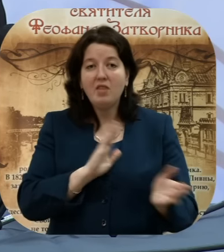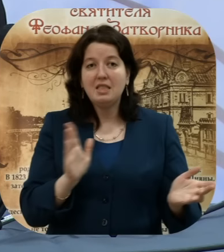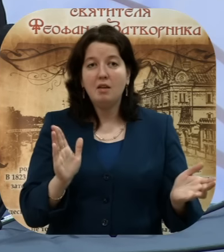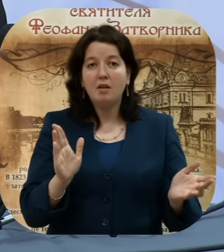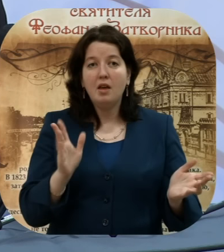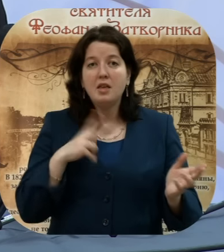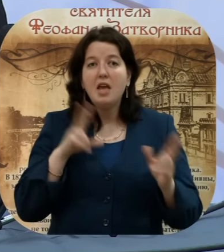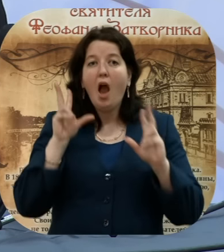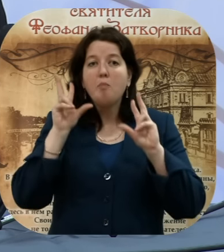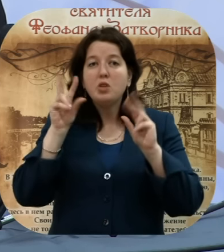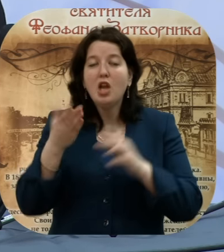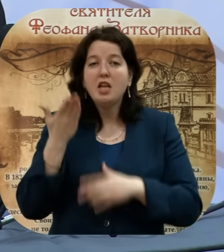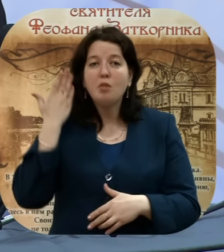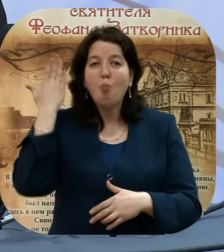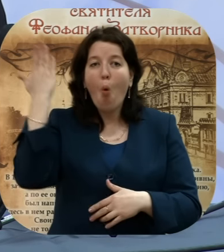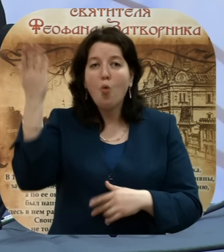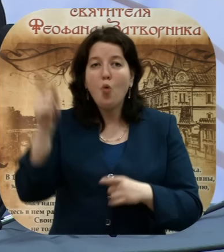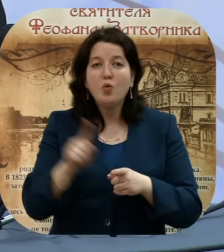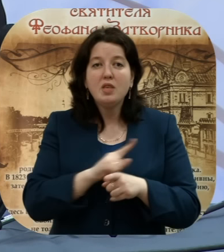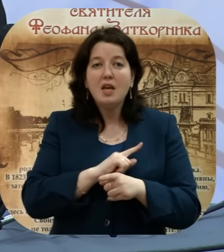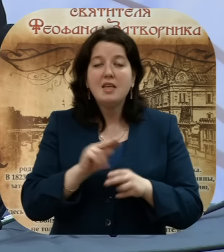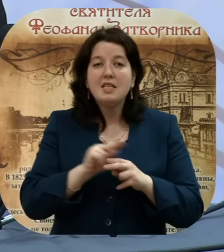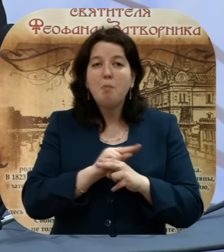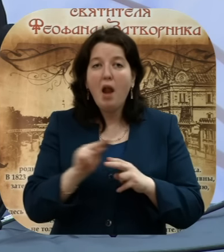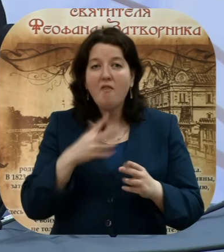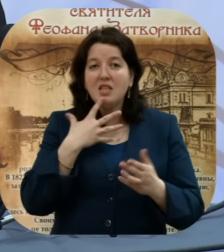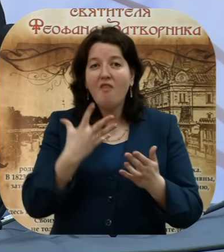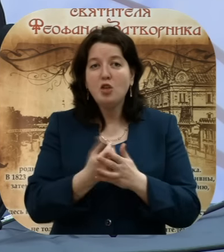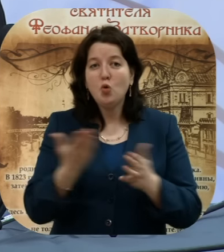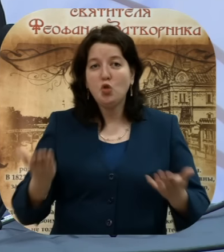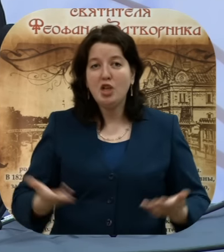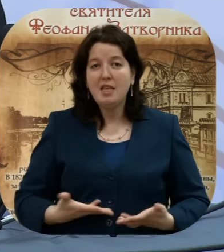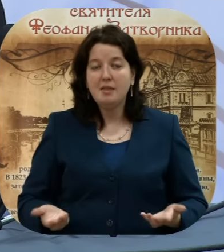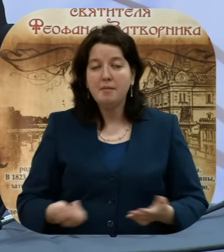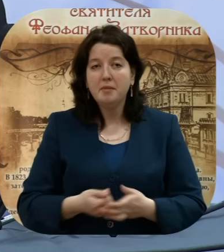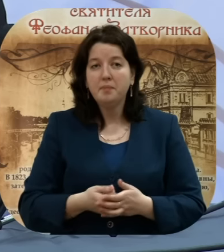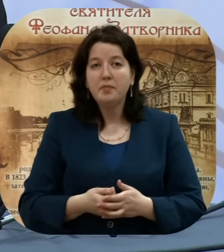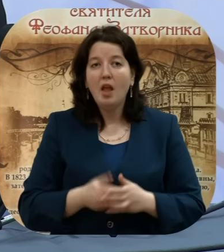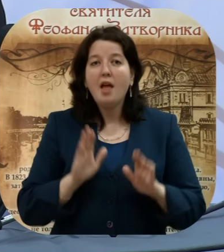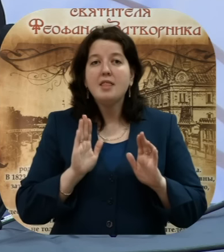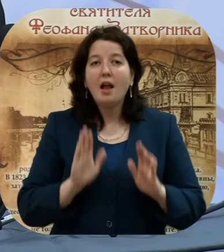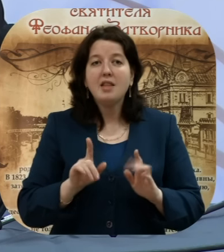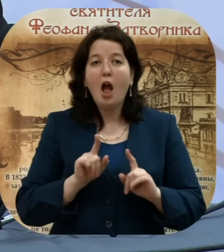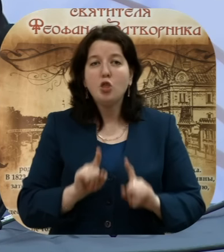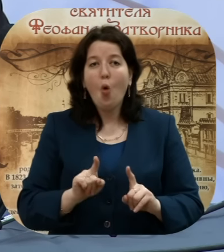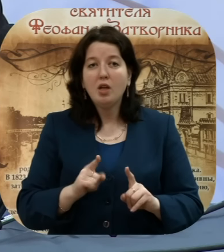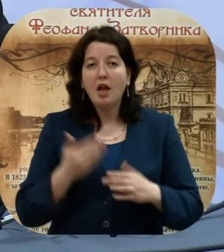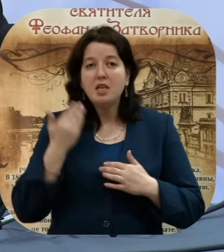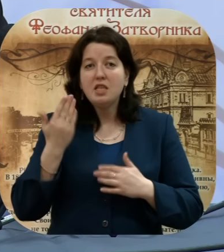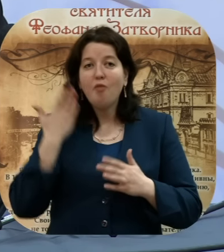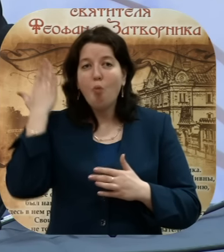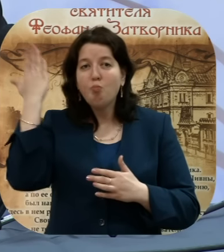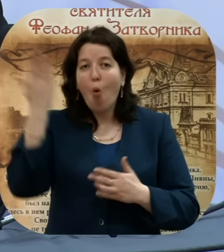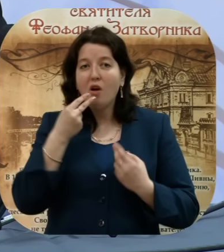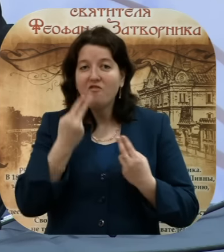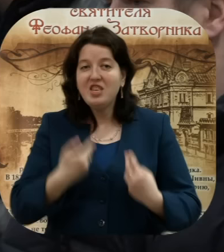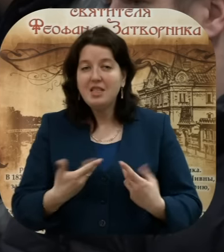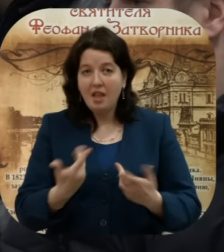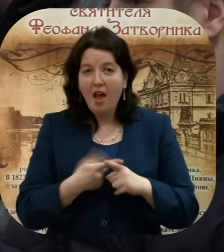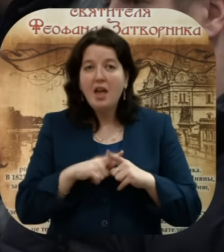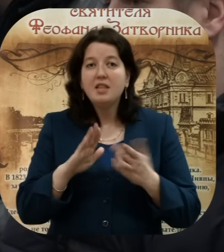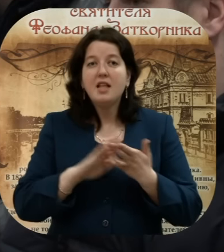И обещанием Богу исправить свою жизнь. Тогда только, ибо Бог видит наше